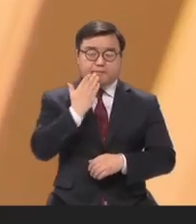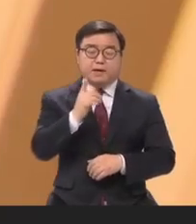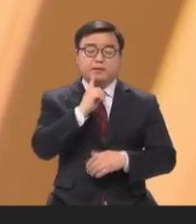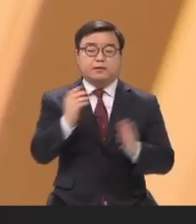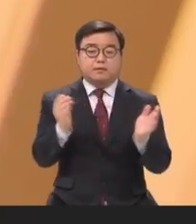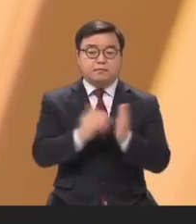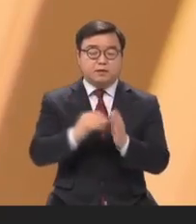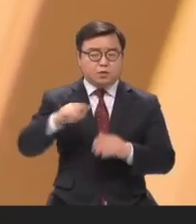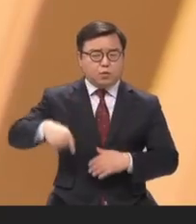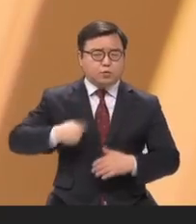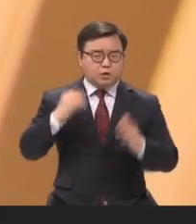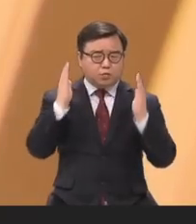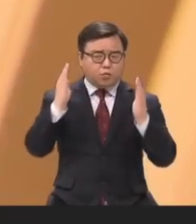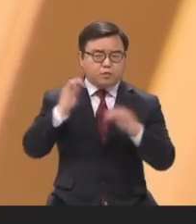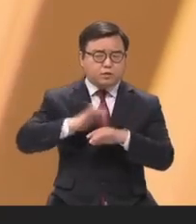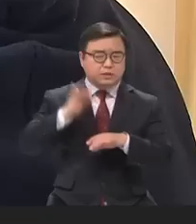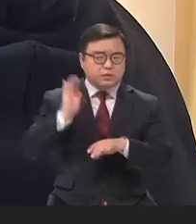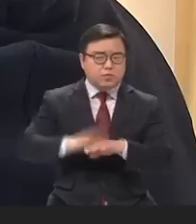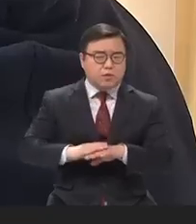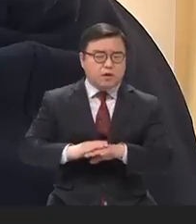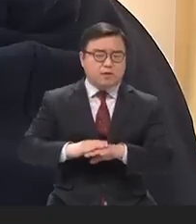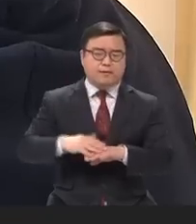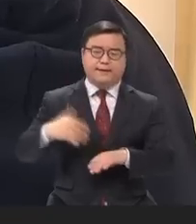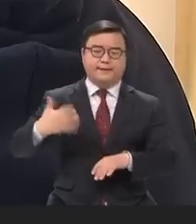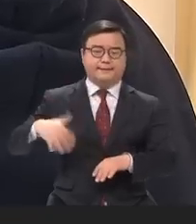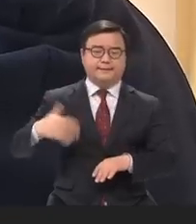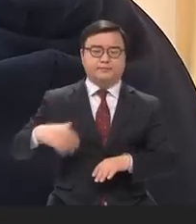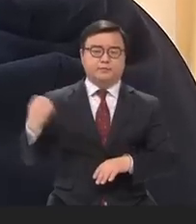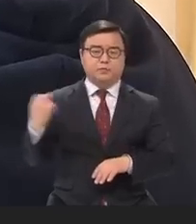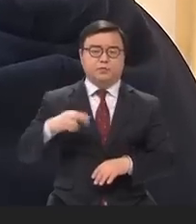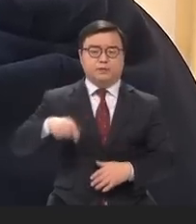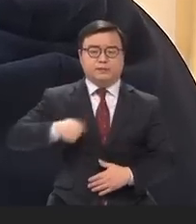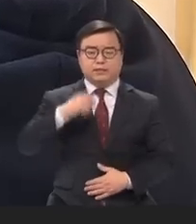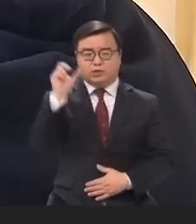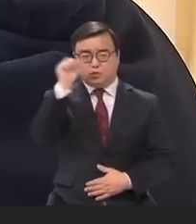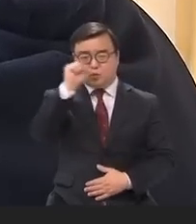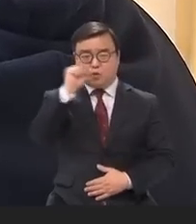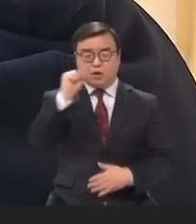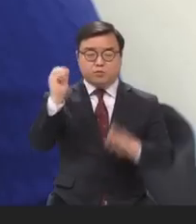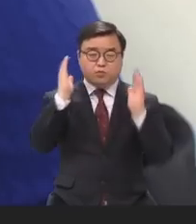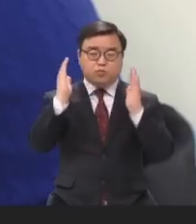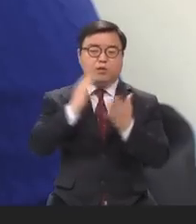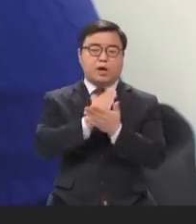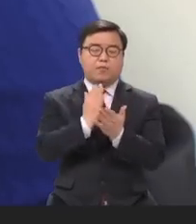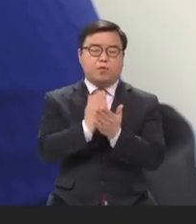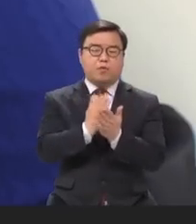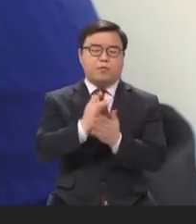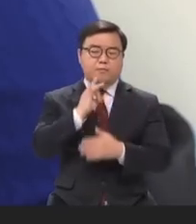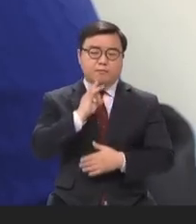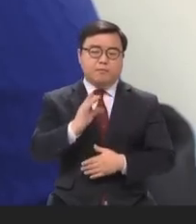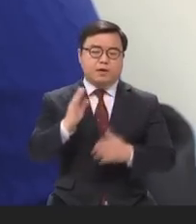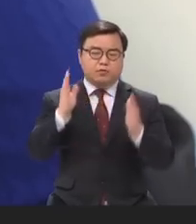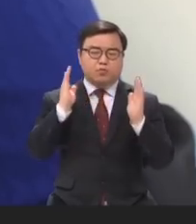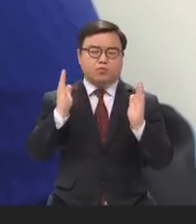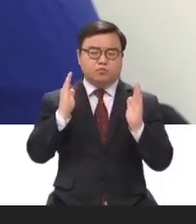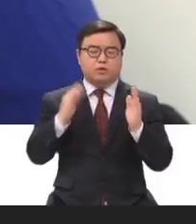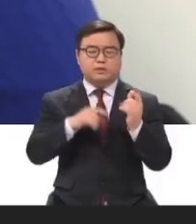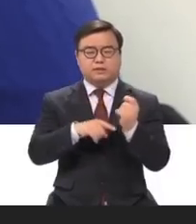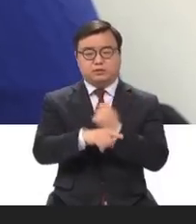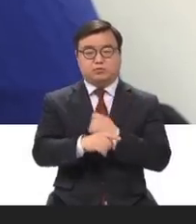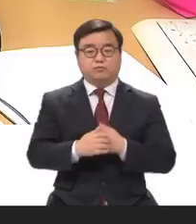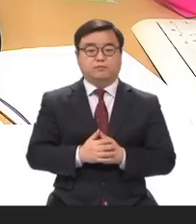혼자서 공부하는 습관이 만들어지지 않은 데다 자신이 좋아하는 과목만 공부하려는 경향이 있기 때문입니다.